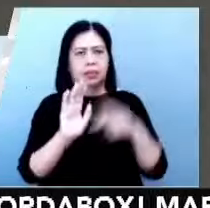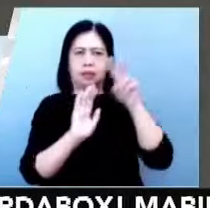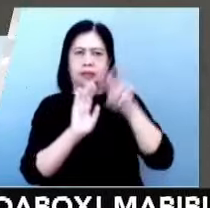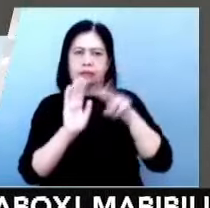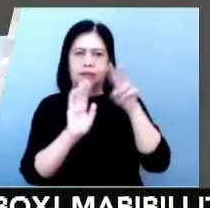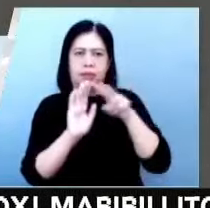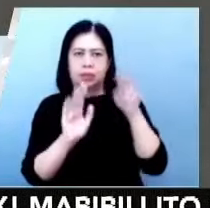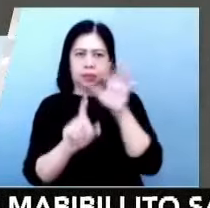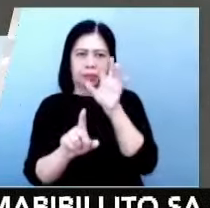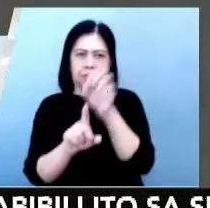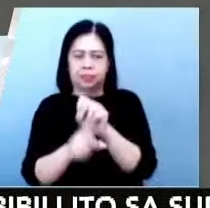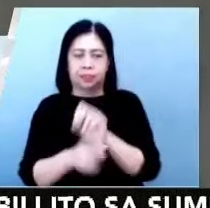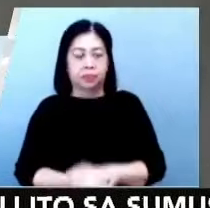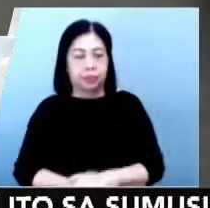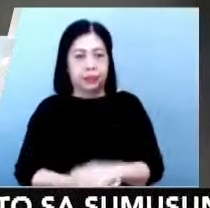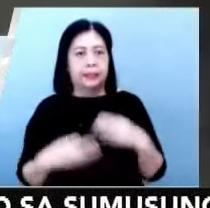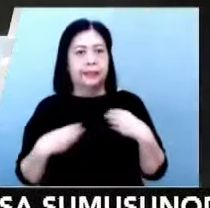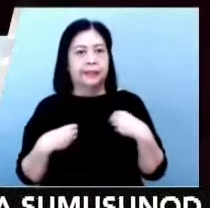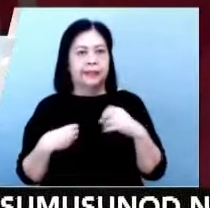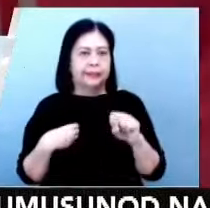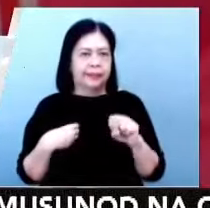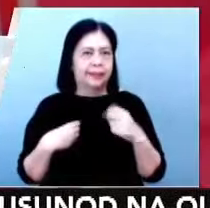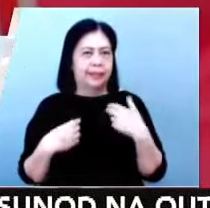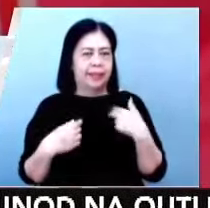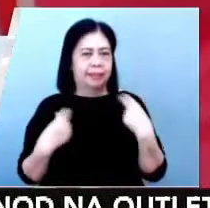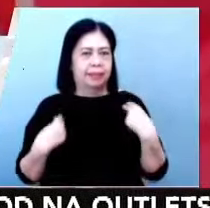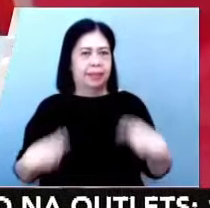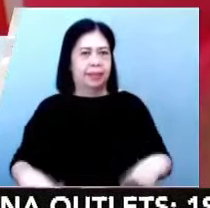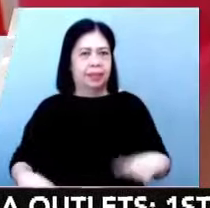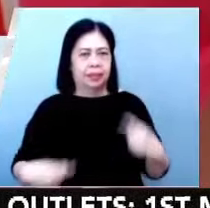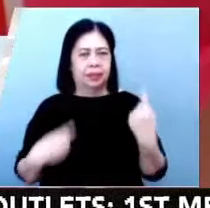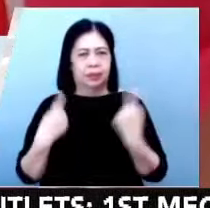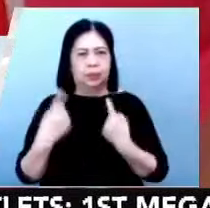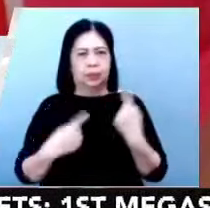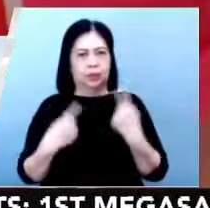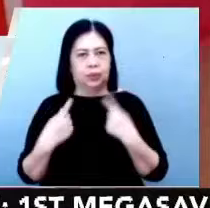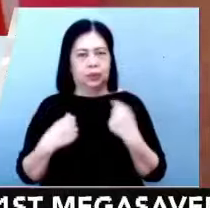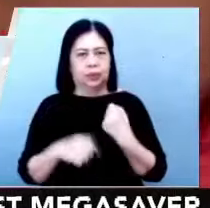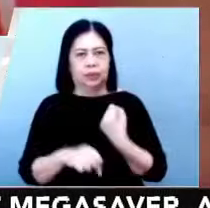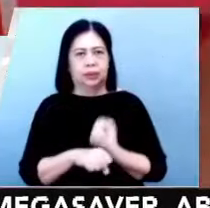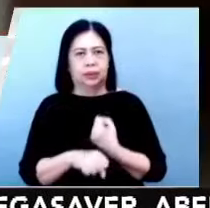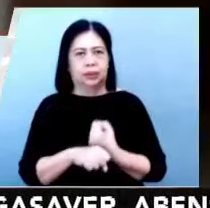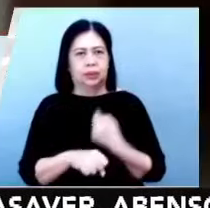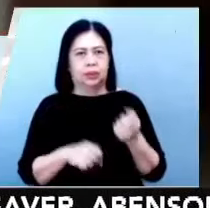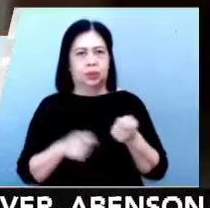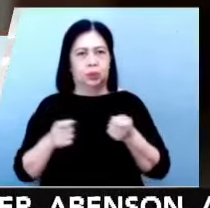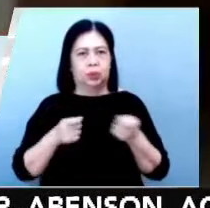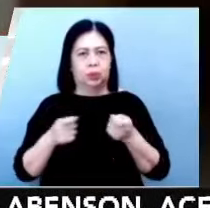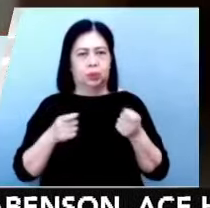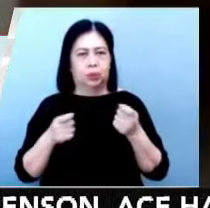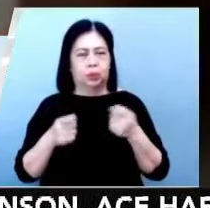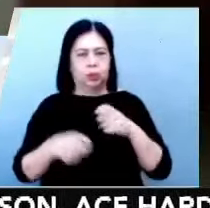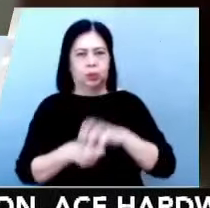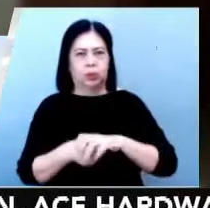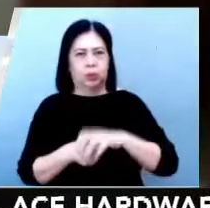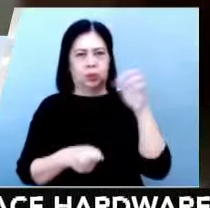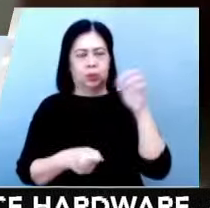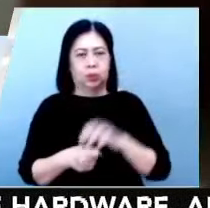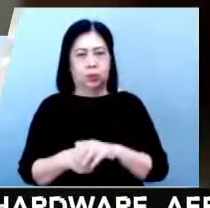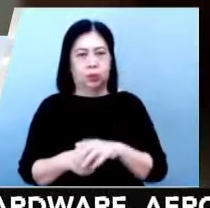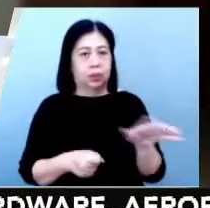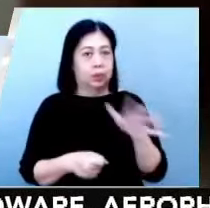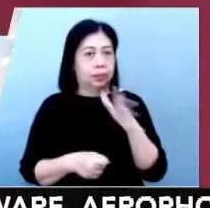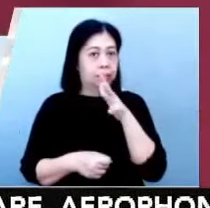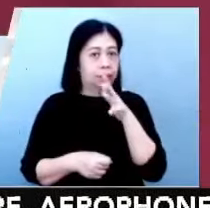kumprontasyon. Aminado rin siyang meron siyang health condition na nagpapahirap sa kanya na kontrolin ang kanyang galit. Ang nanay naman ng